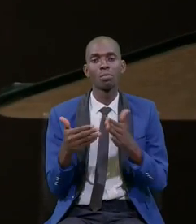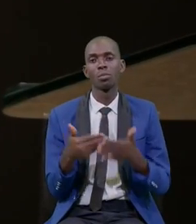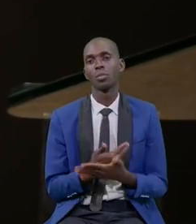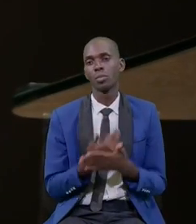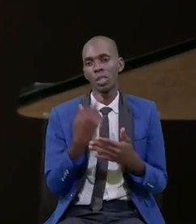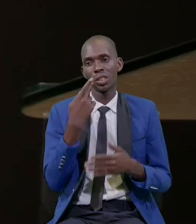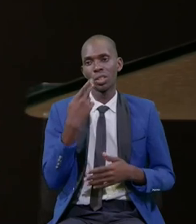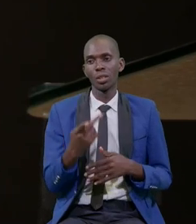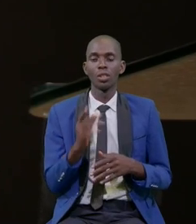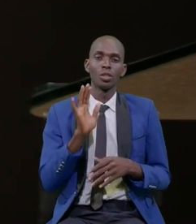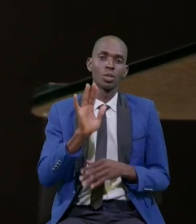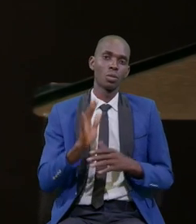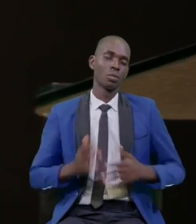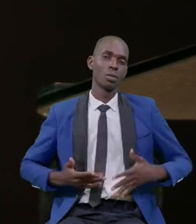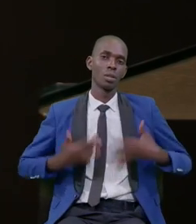Maintenant, regardez votre vie.